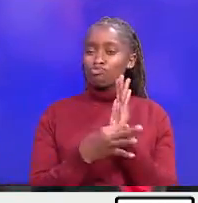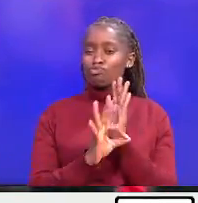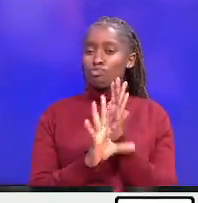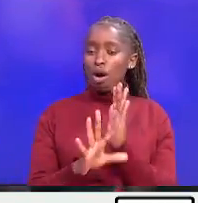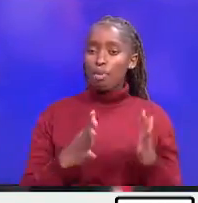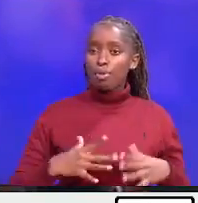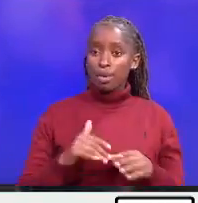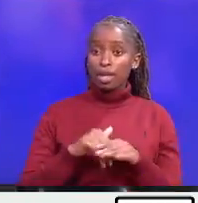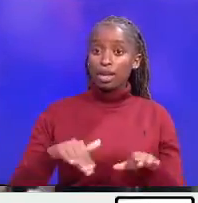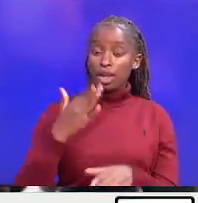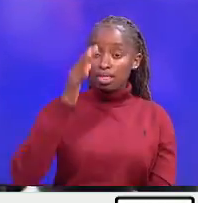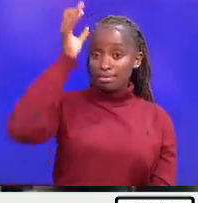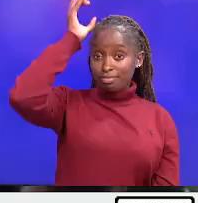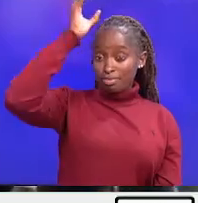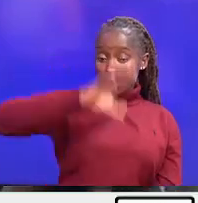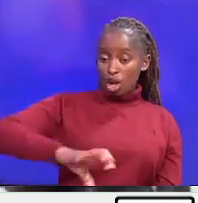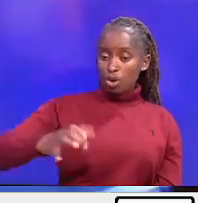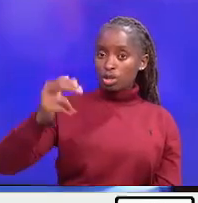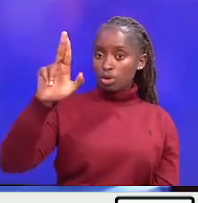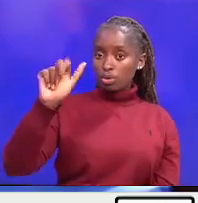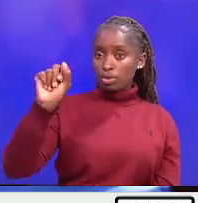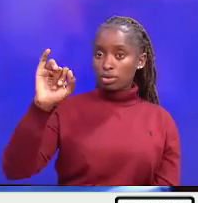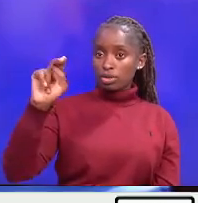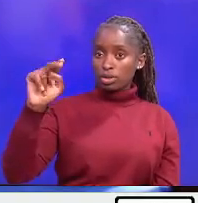kiufundi cha Eldoret, kaunti ya Uasin Gishu.